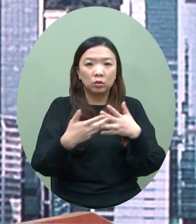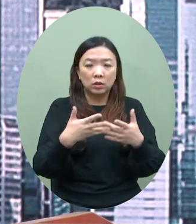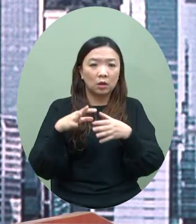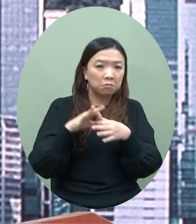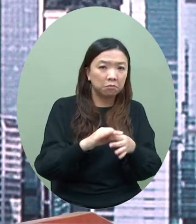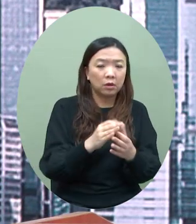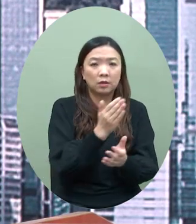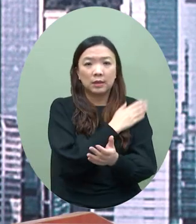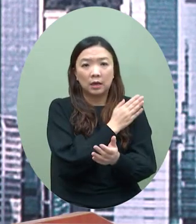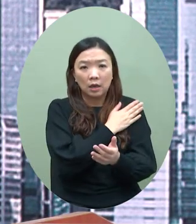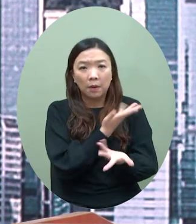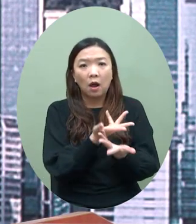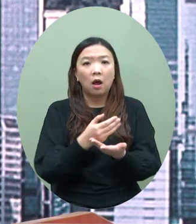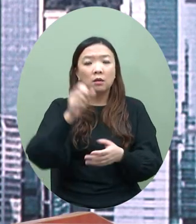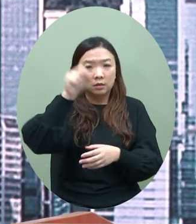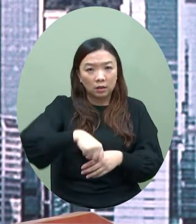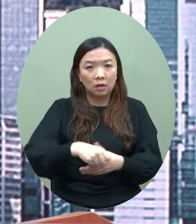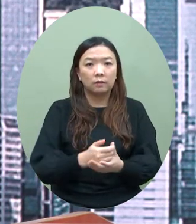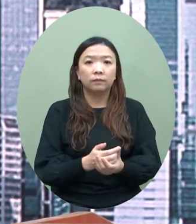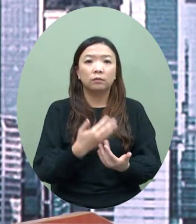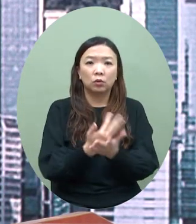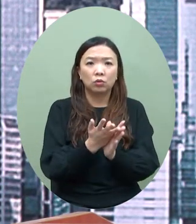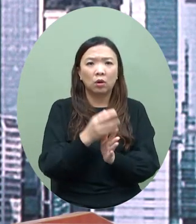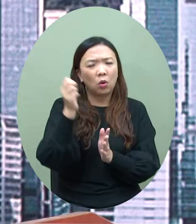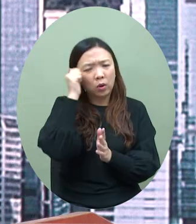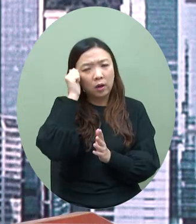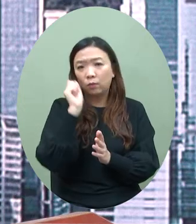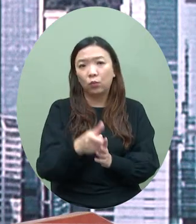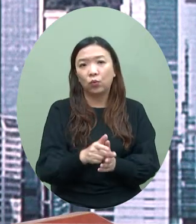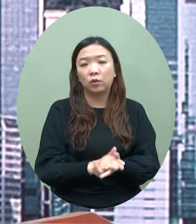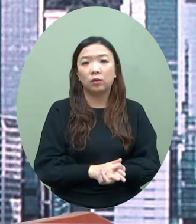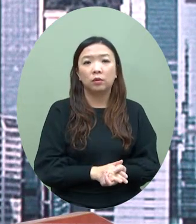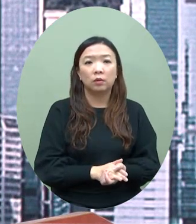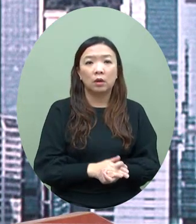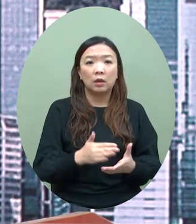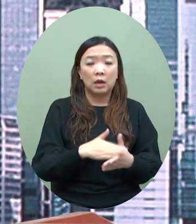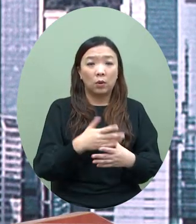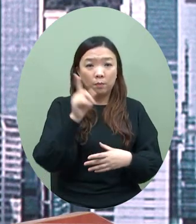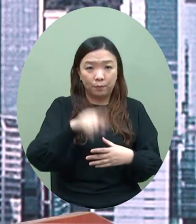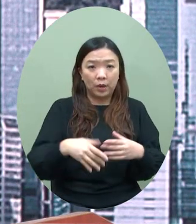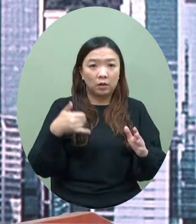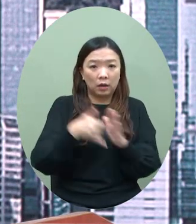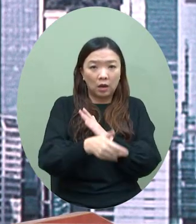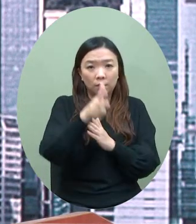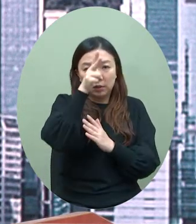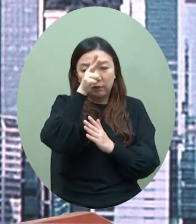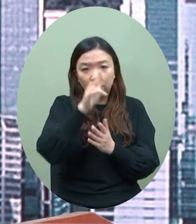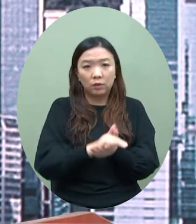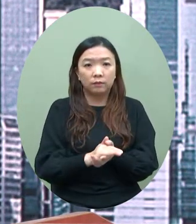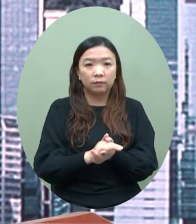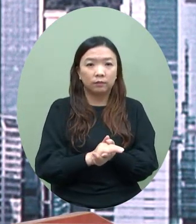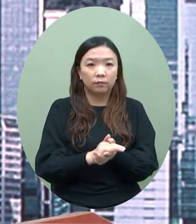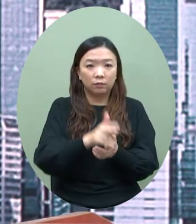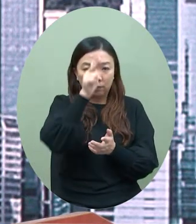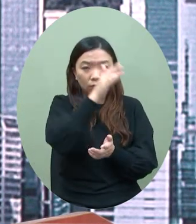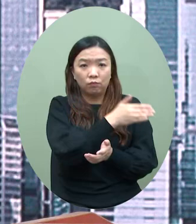埋作呢個承諾咧，照計就應該唔困難嘅，因為其實由加入去政府呢一刻，公務員本身就應